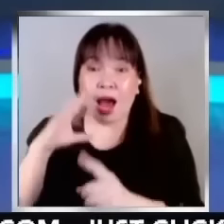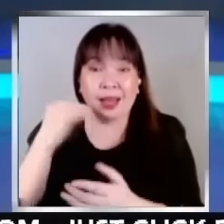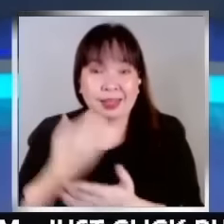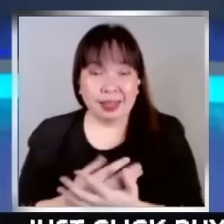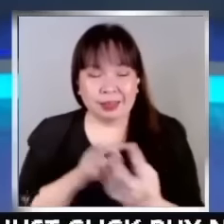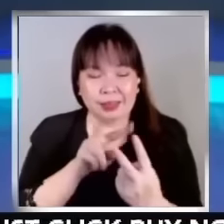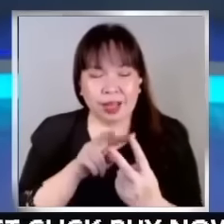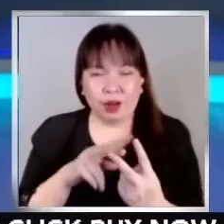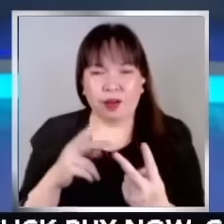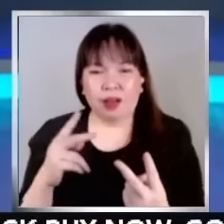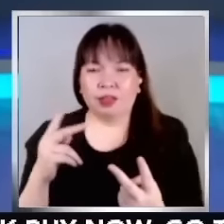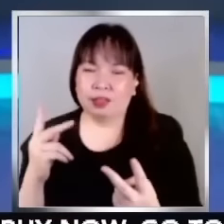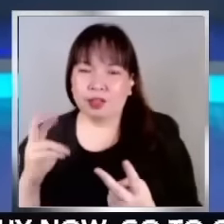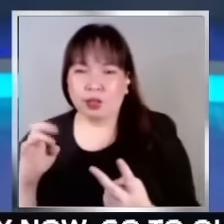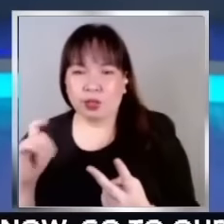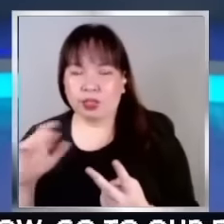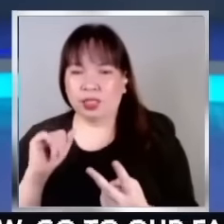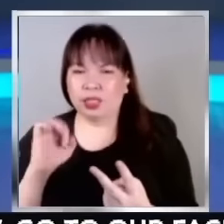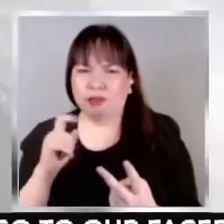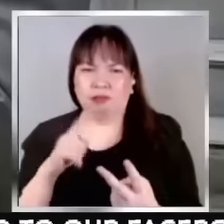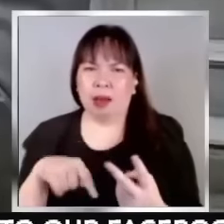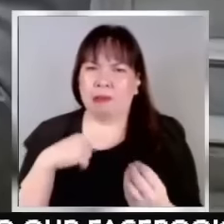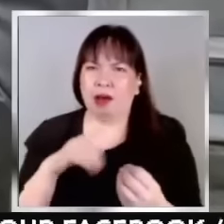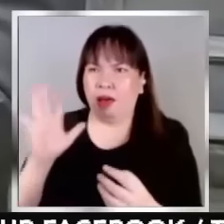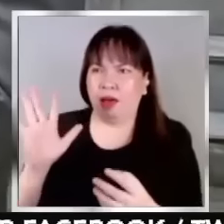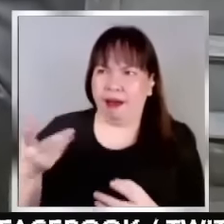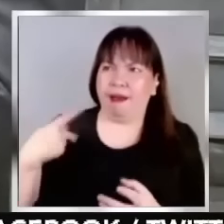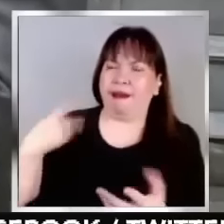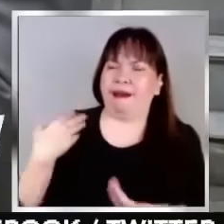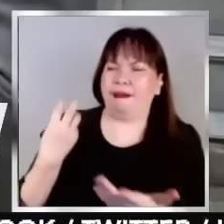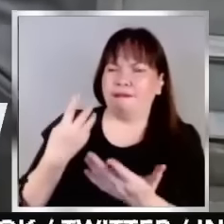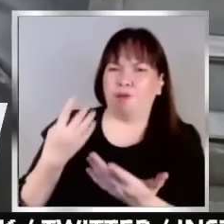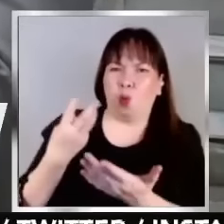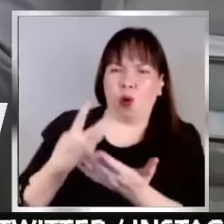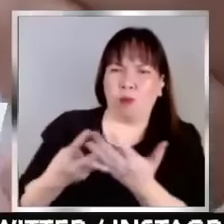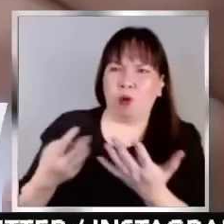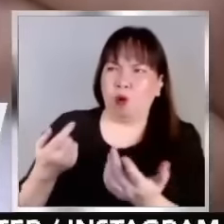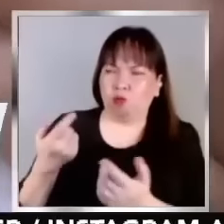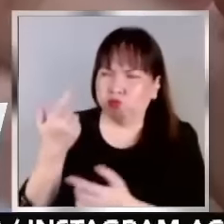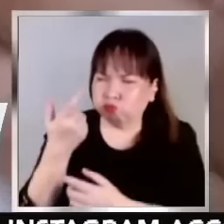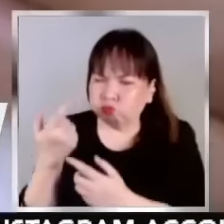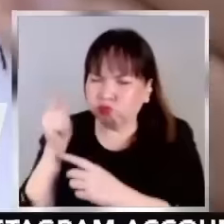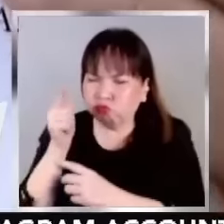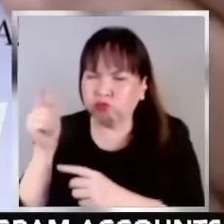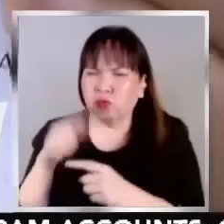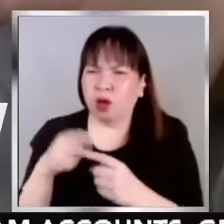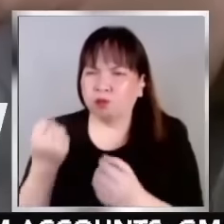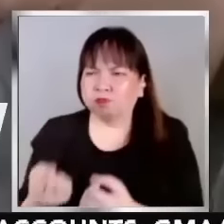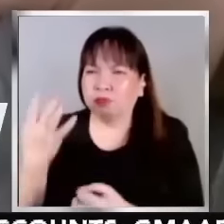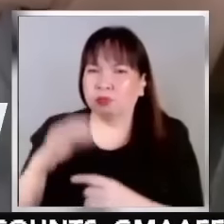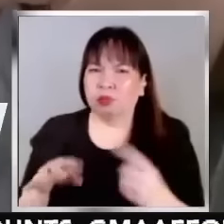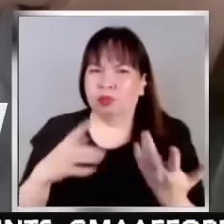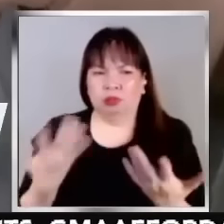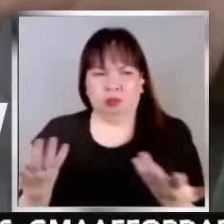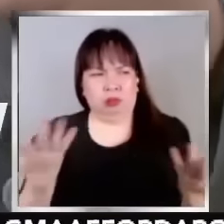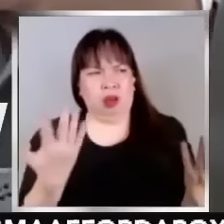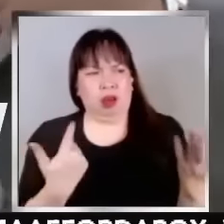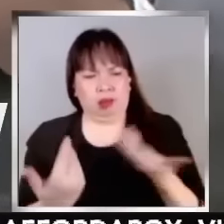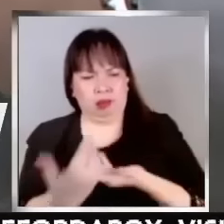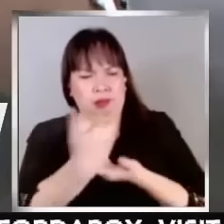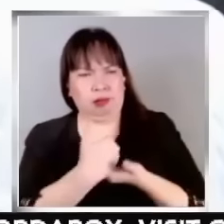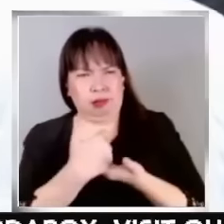illegal possession of firearms and explosives. Kine-question ng kanilang kampo ang legalidad ng search warrant ng halugugin